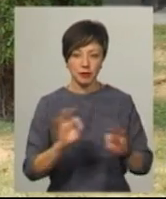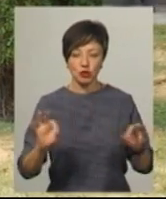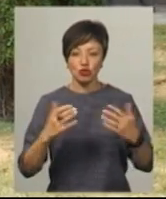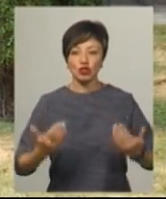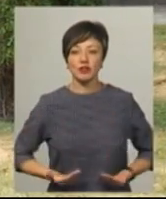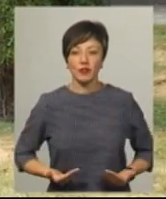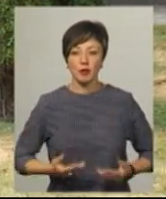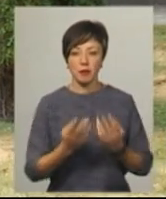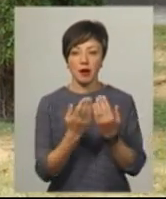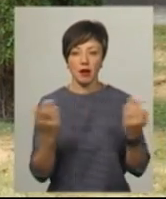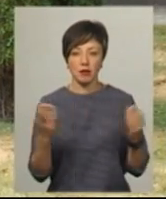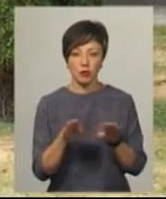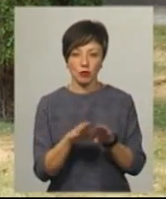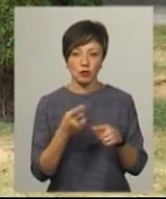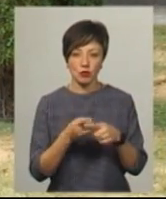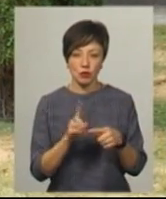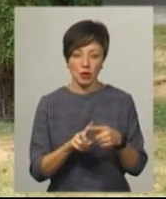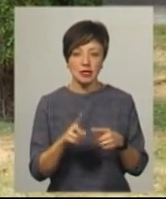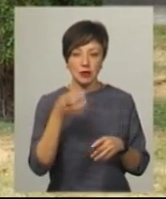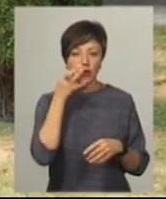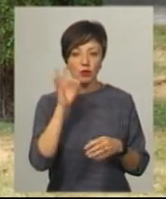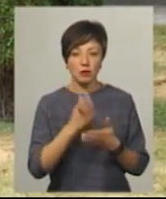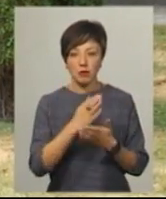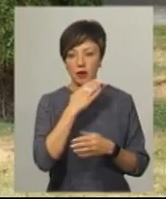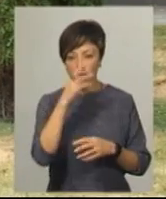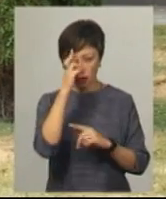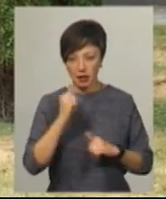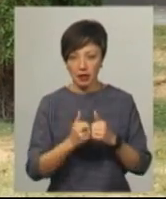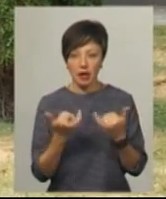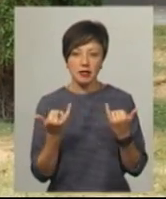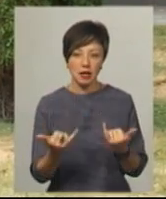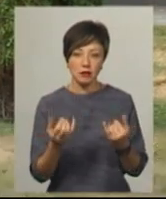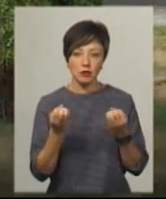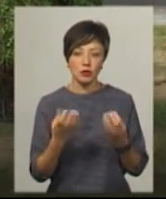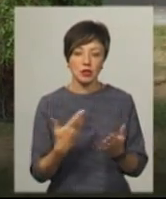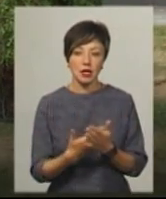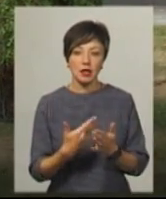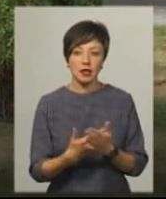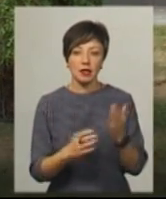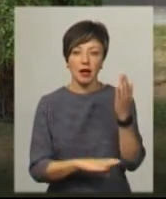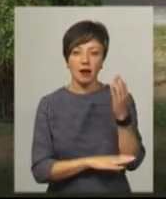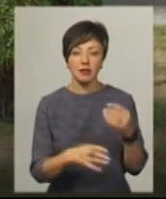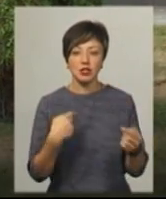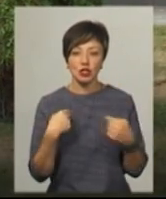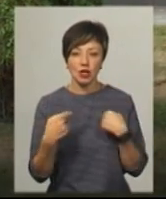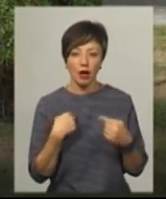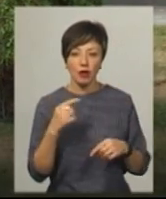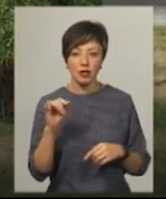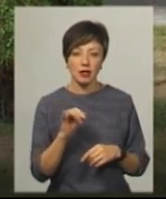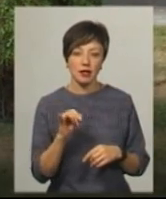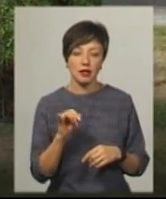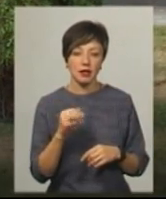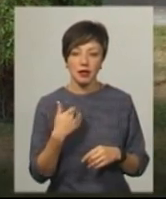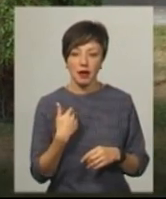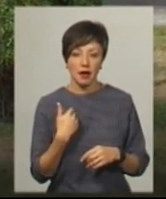паркан, щось наподобі цього. Це практикується в багатьох країнах. А зараз вони просто, мені здається, що дерева страждають, мучаться, і якби